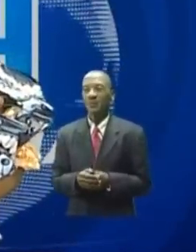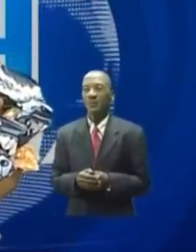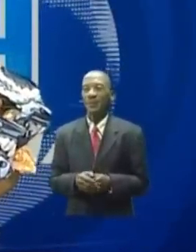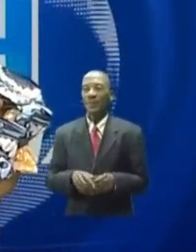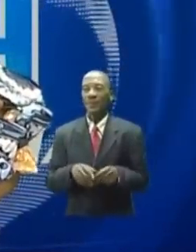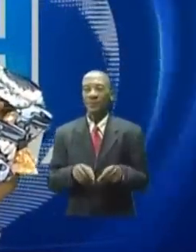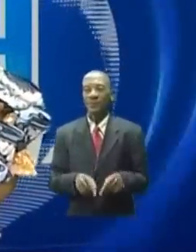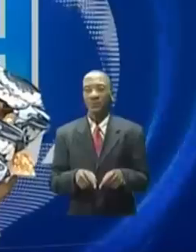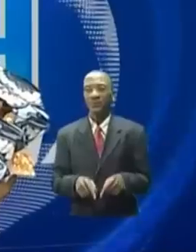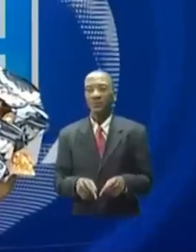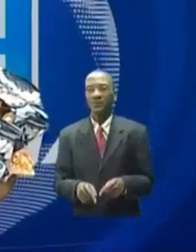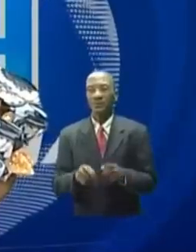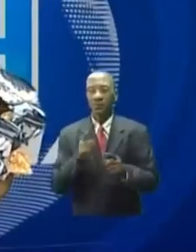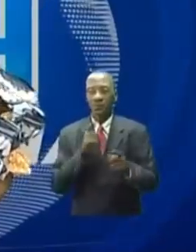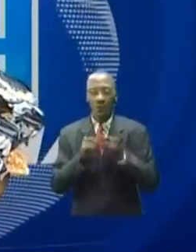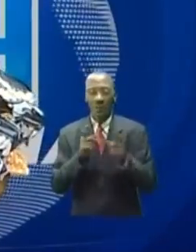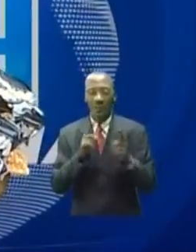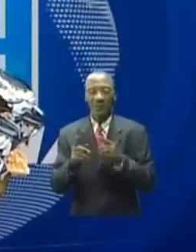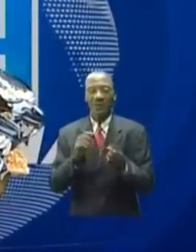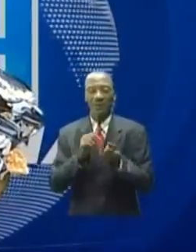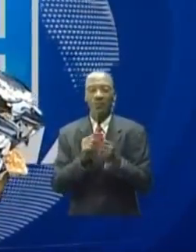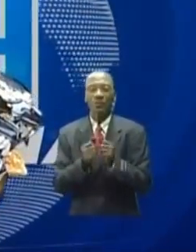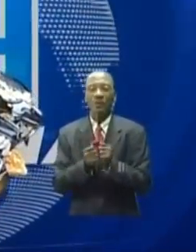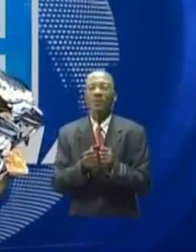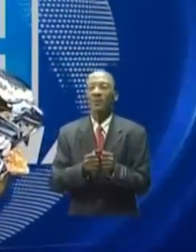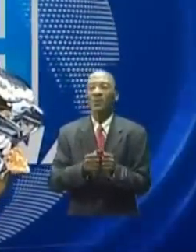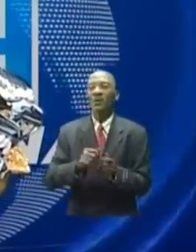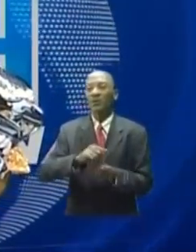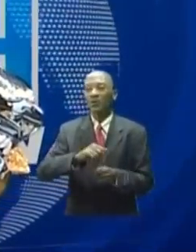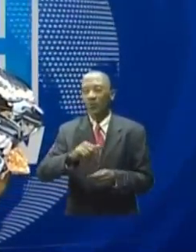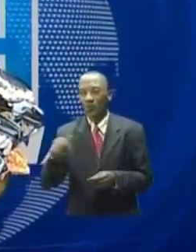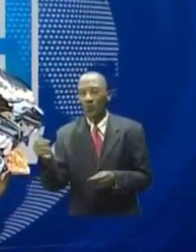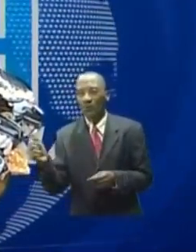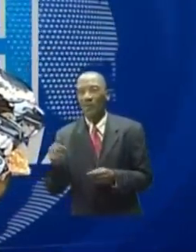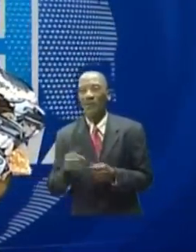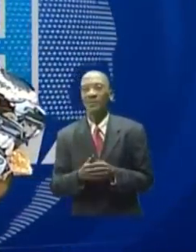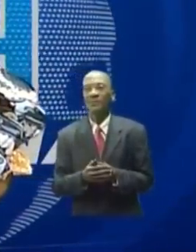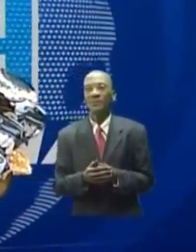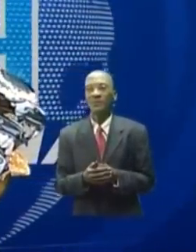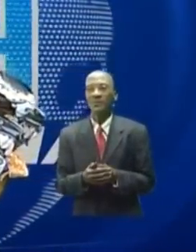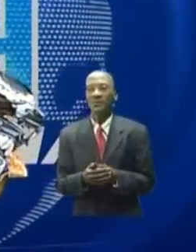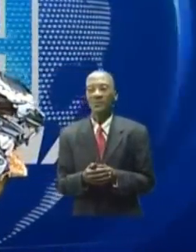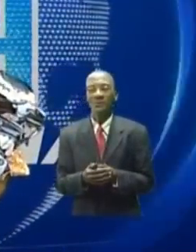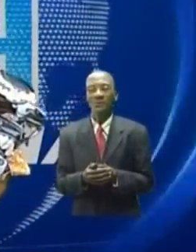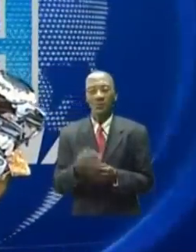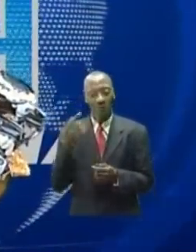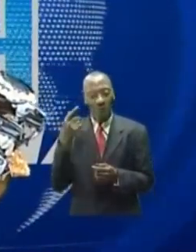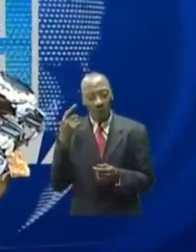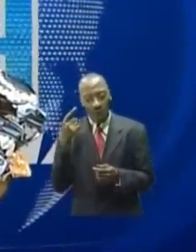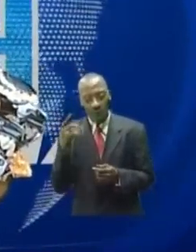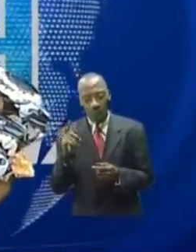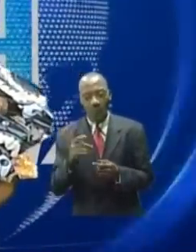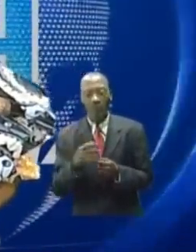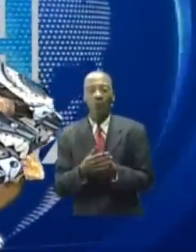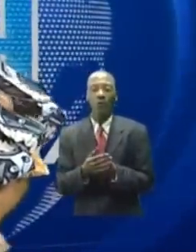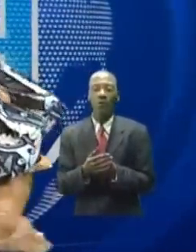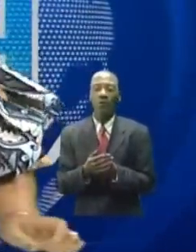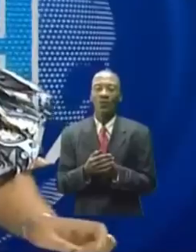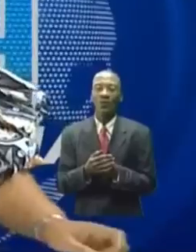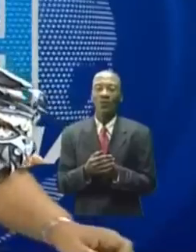délinquants d'Ikuluna. Quelle pratique, quelle solution? C'est le thème de la conférence organisée par IRED Africa,